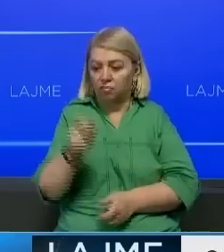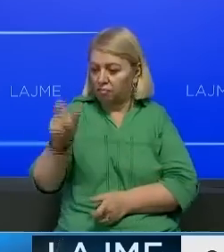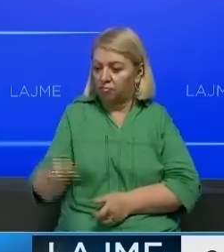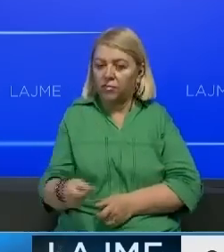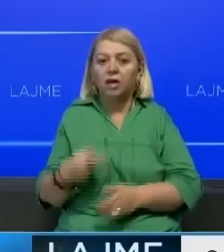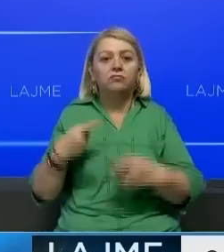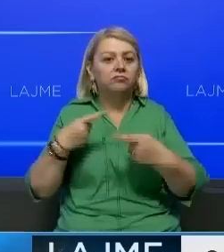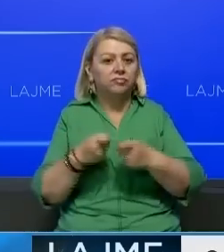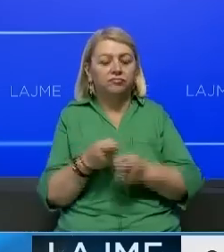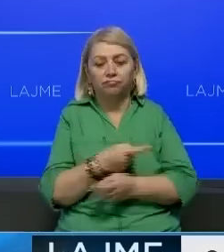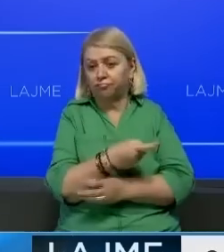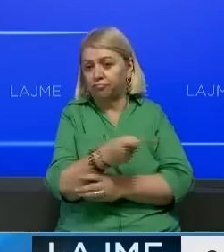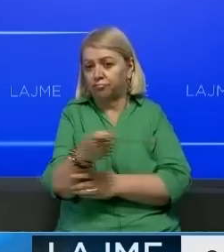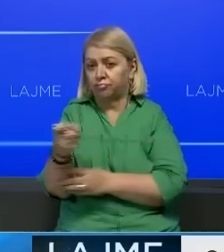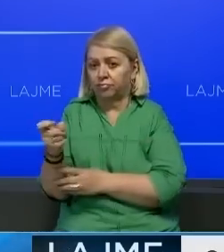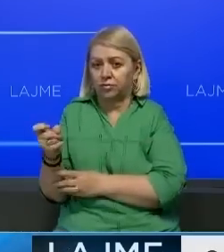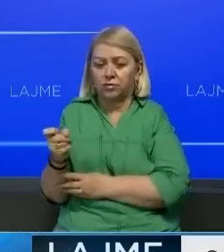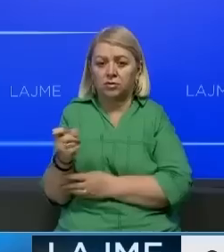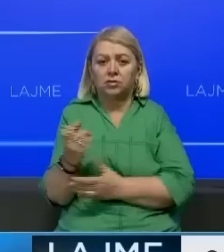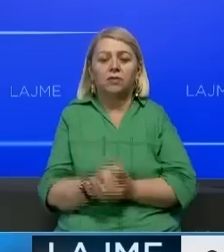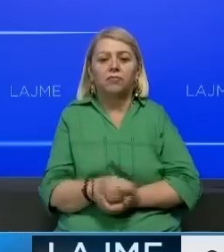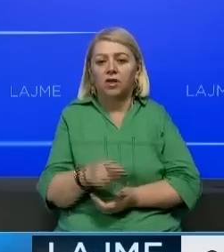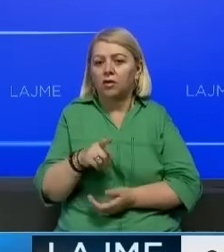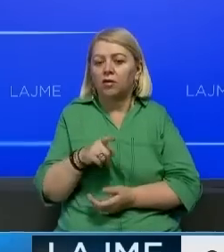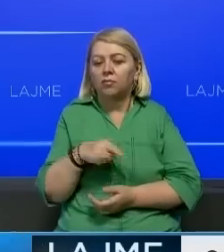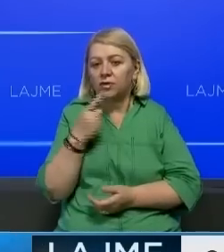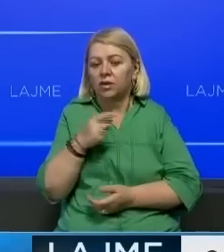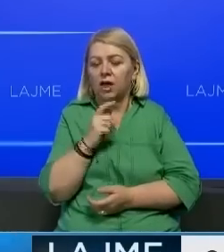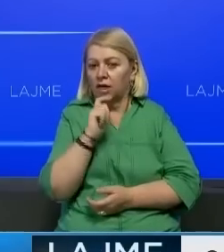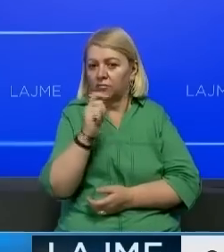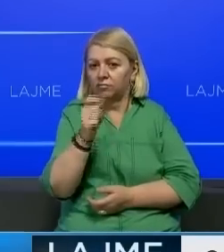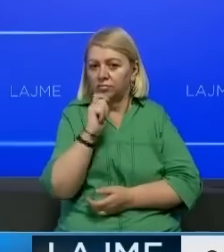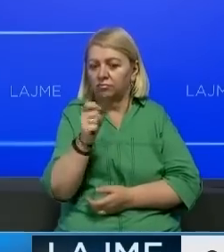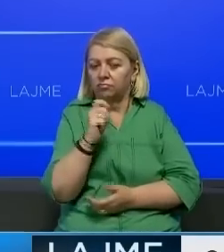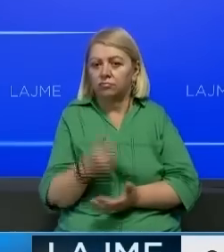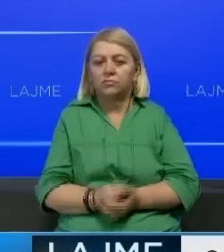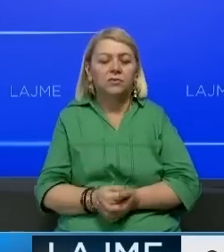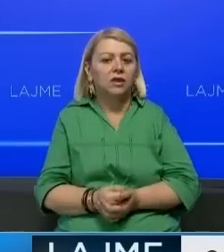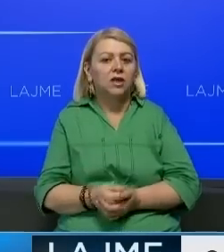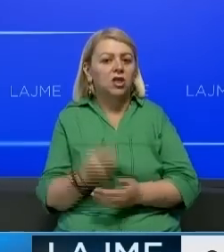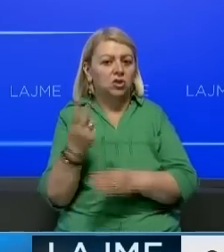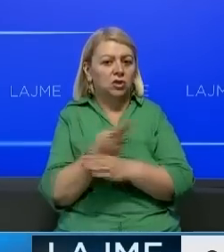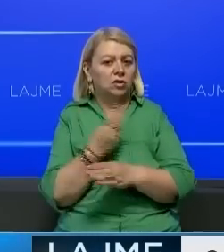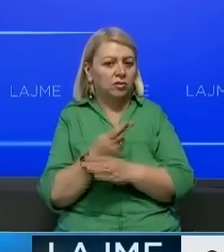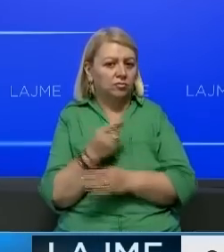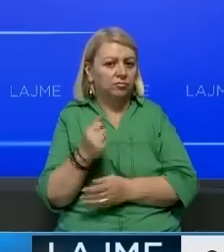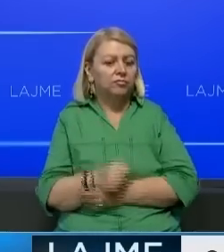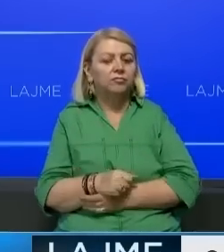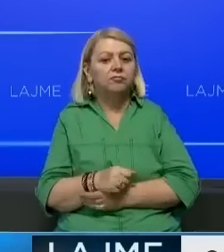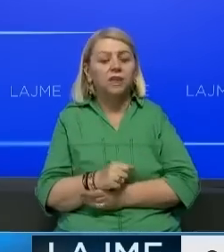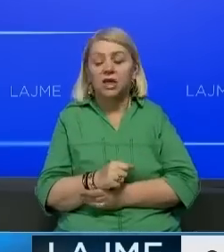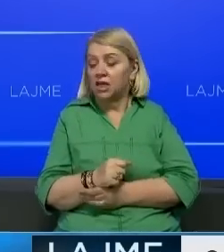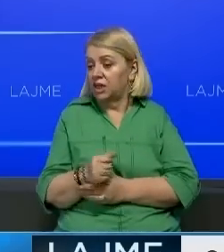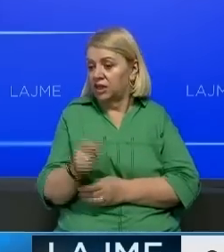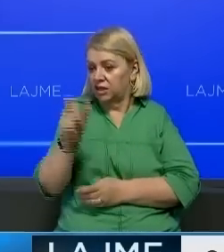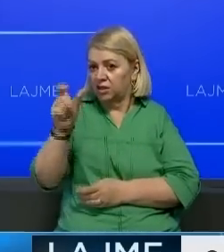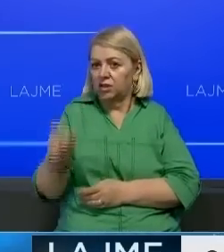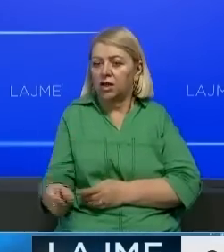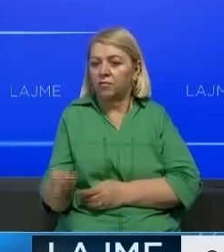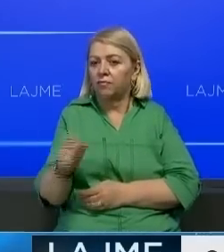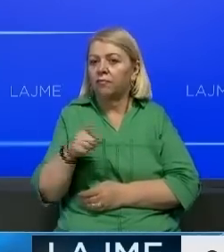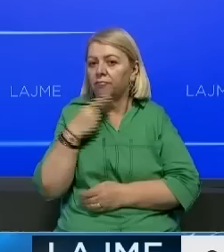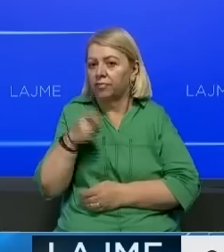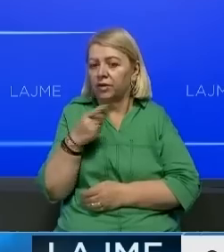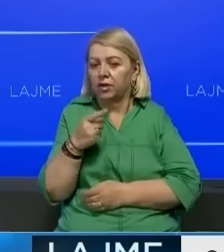një armë dhe filloi të qëllonte, tha gazetari Olaf Ronenberg i transmetuesit publik në RK. Një dëshmitar në London Pub tha